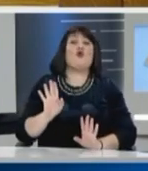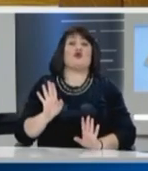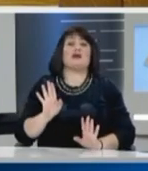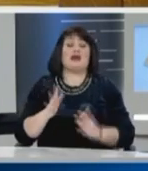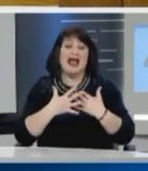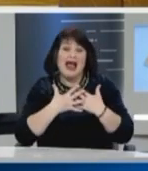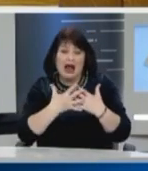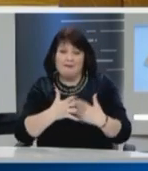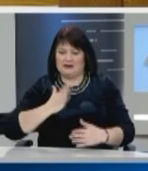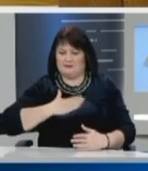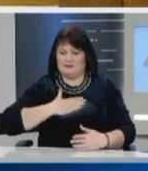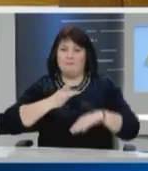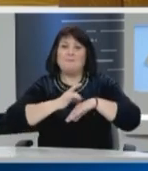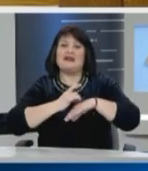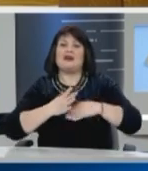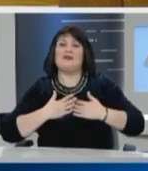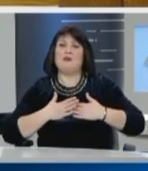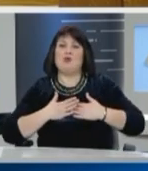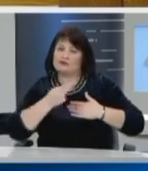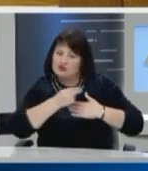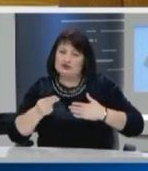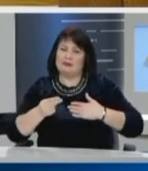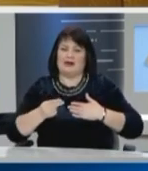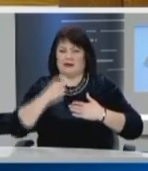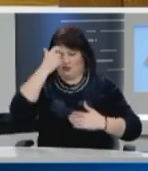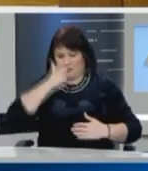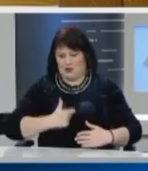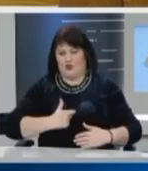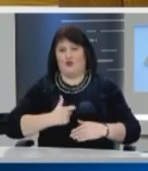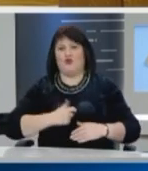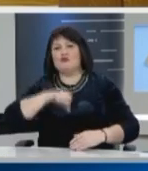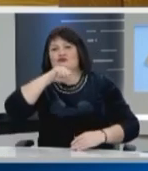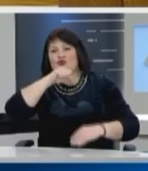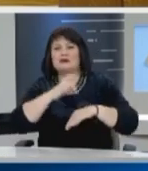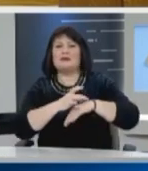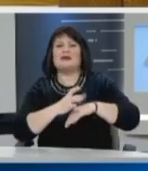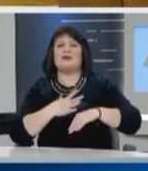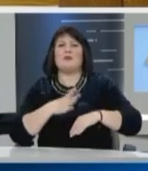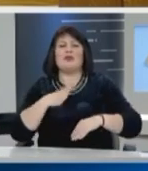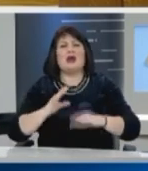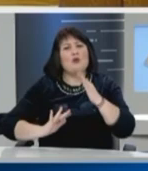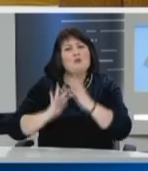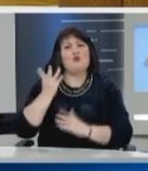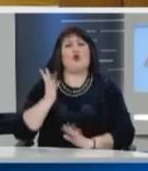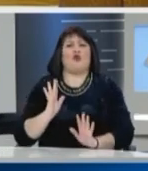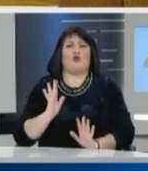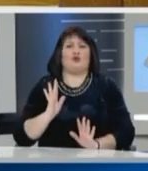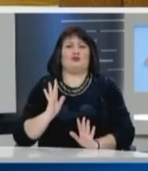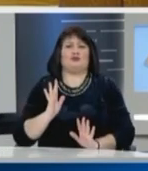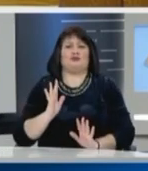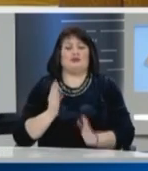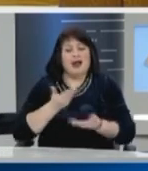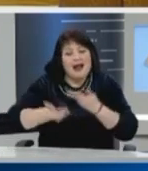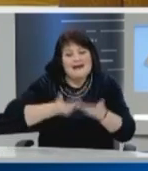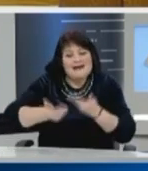Πατριωτισμός είναι να αγαπάς τη δική σου πατρίδα. Και να θέλεις να τη δεις να προοδεύει σε